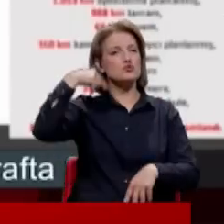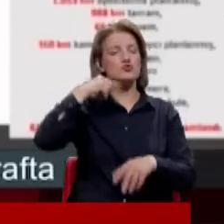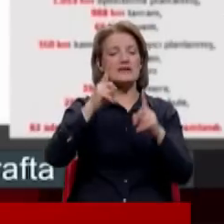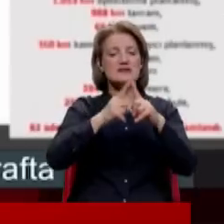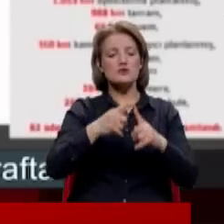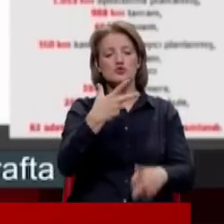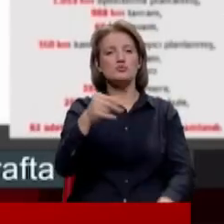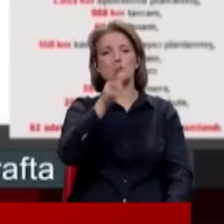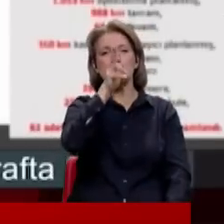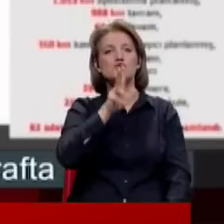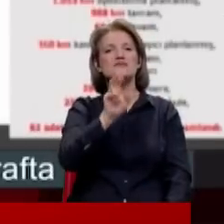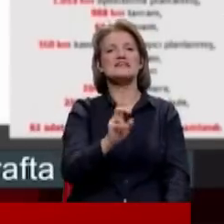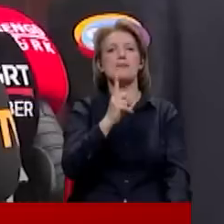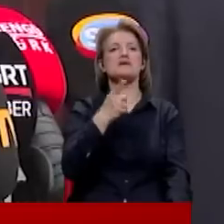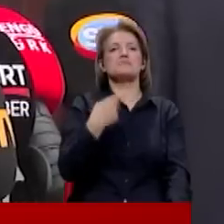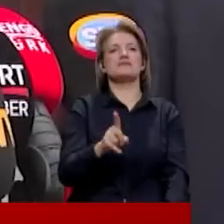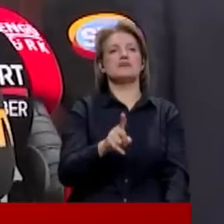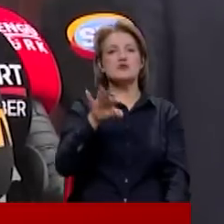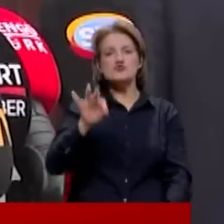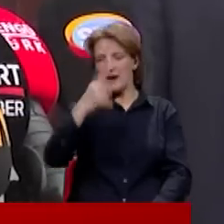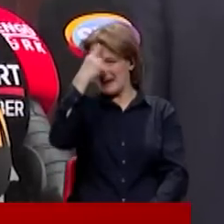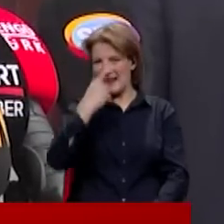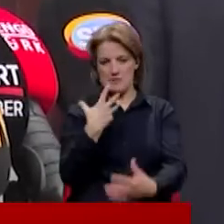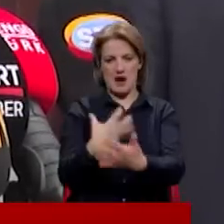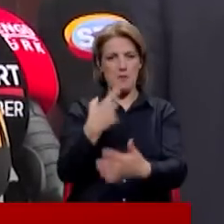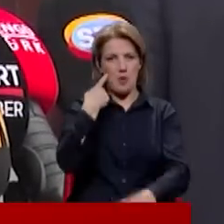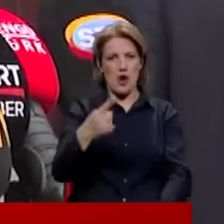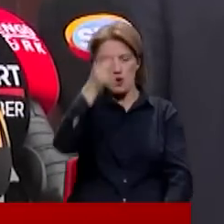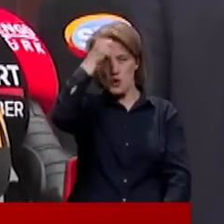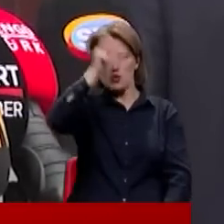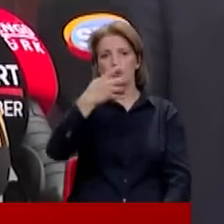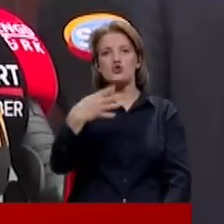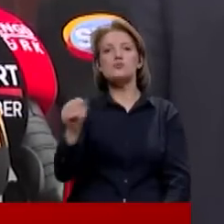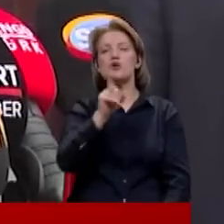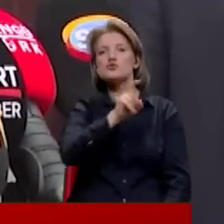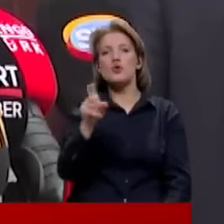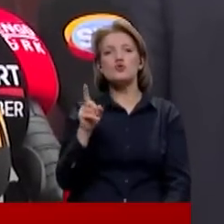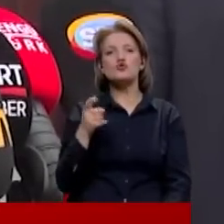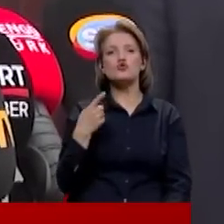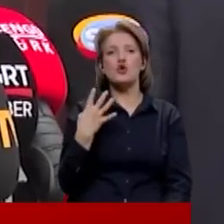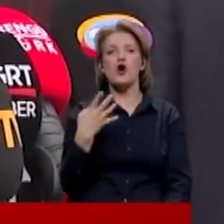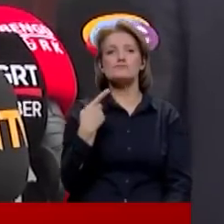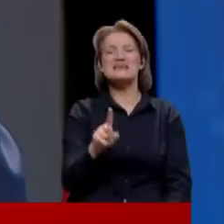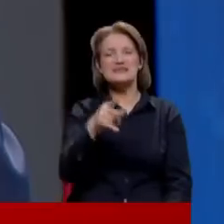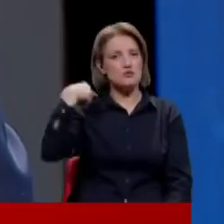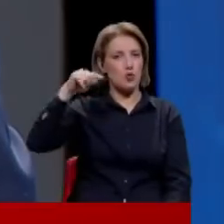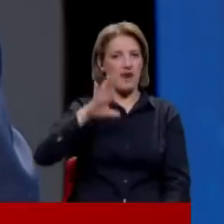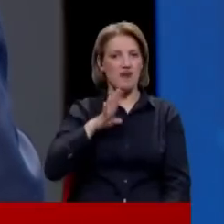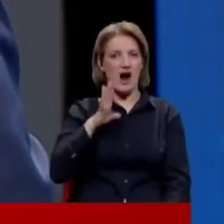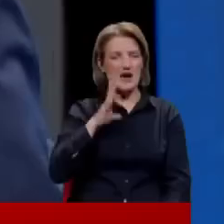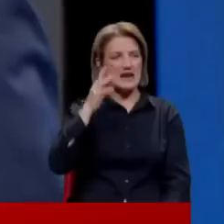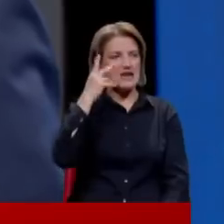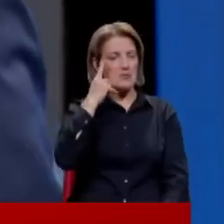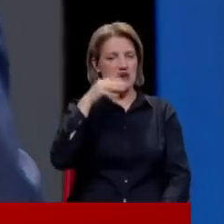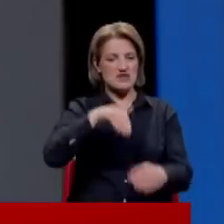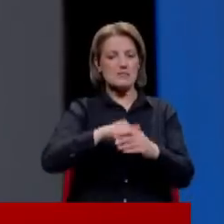sayısı 3 milyon 381 bin. Şu anda resmi rakamlarla Türkiye'de 4 milyon 994 bin Suriyeli var. Yabancı